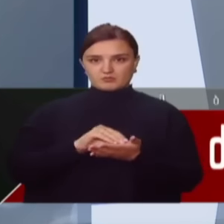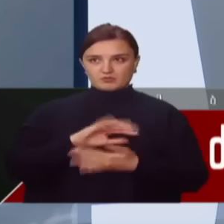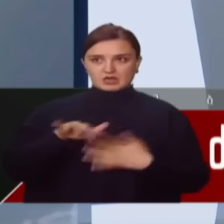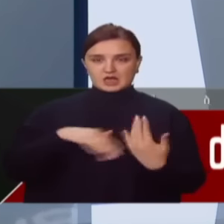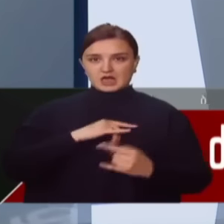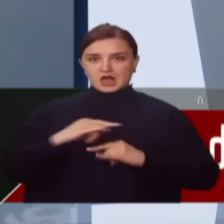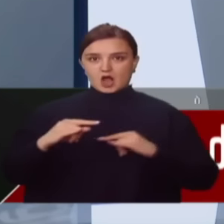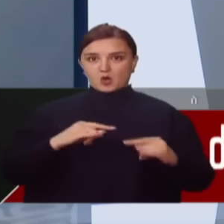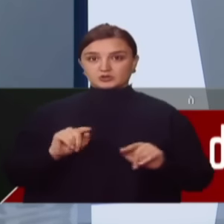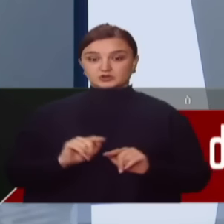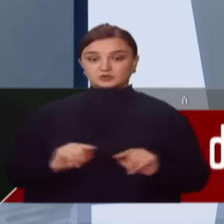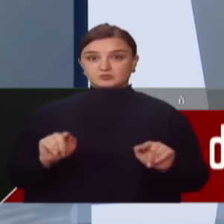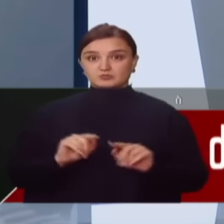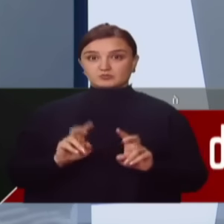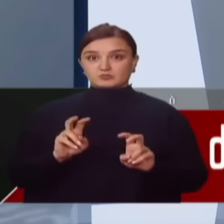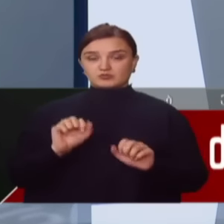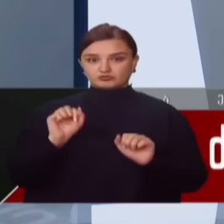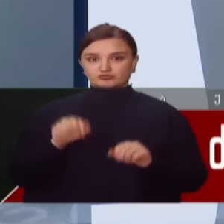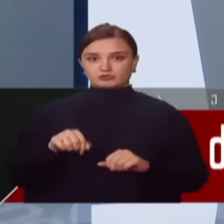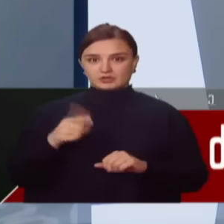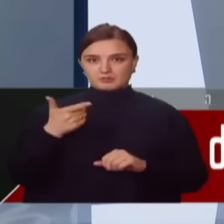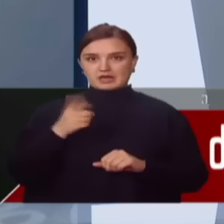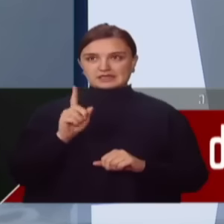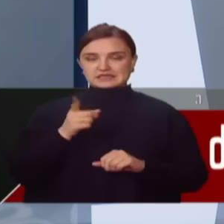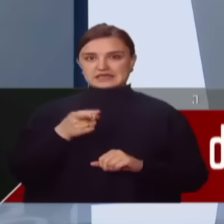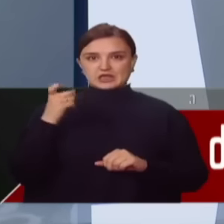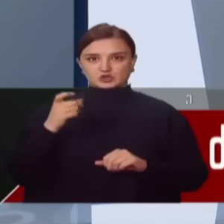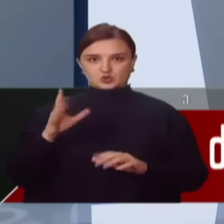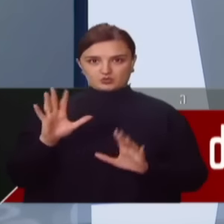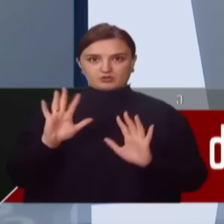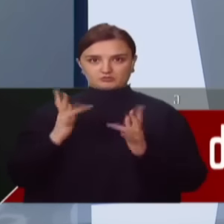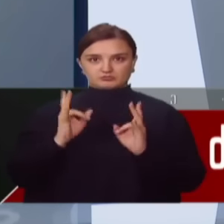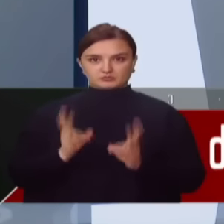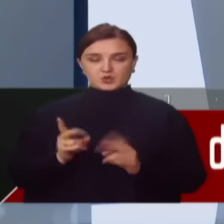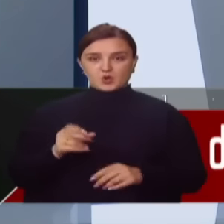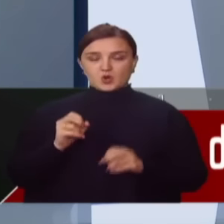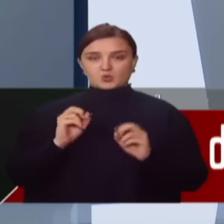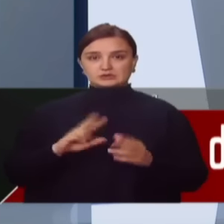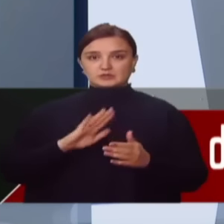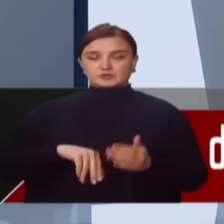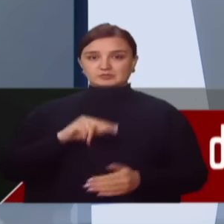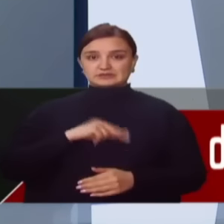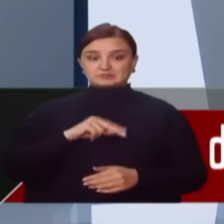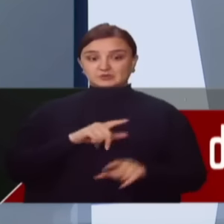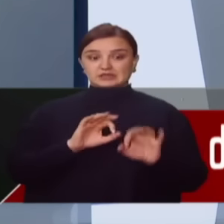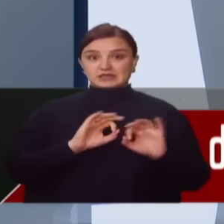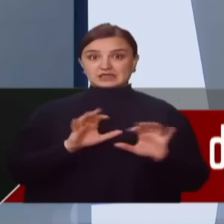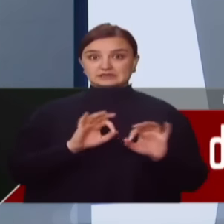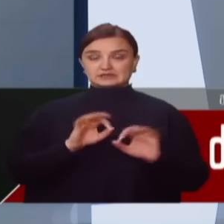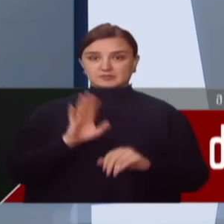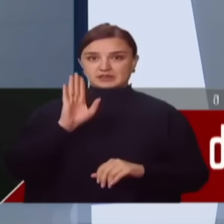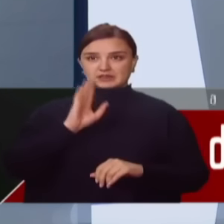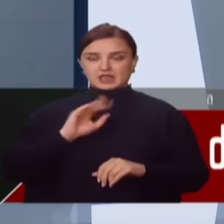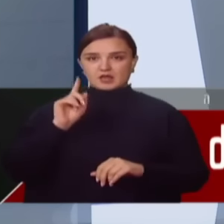გამოსაწვევა და პროვოცირებისთვის გასროლის ალბათობასაც უშვებს. უსაფრთხოების სამსახურის განცხადების პარალელურად დილიდან ვრცელდება ფარული